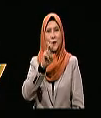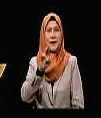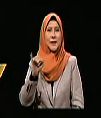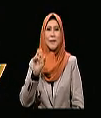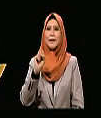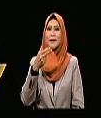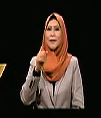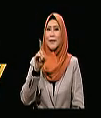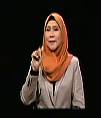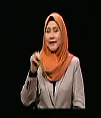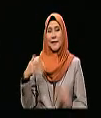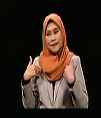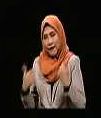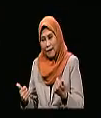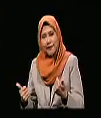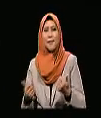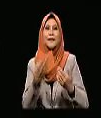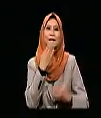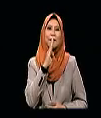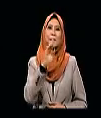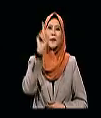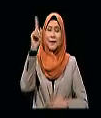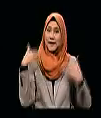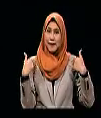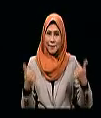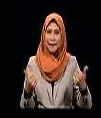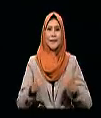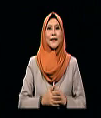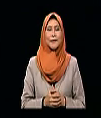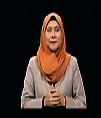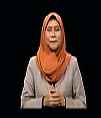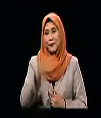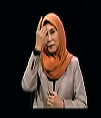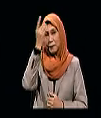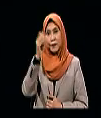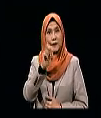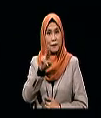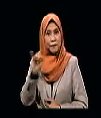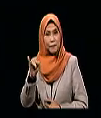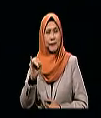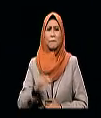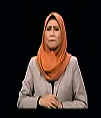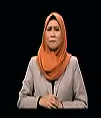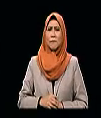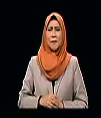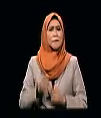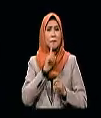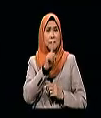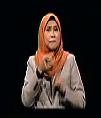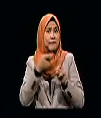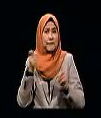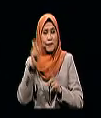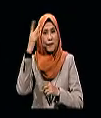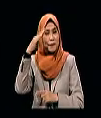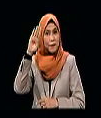Shahidan Kassim. Apa khabar Datuk Seri? Alhamdulillah, syukur alhamdulillah. Sihat alhamdulillah. Sihat. Baik Datuk Seri, anak jati Perlis mengemudi